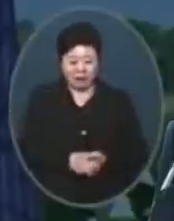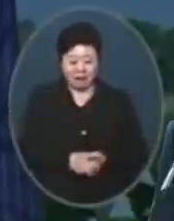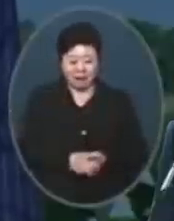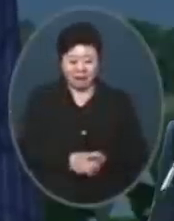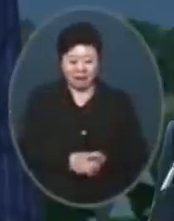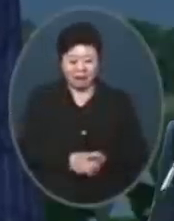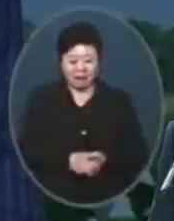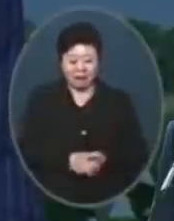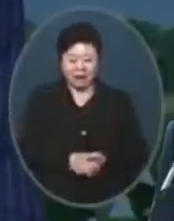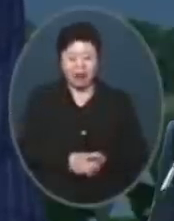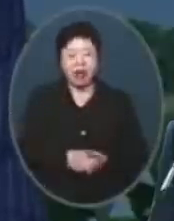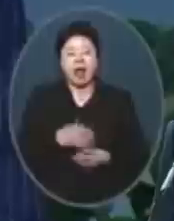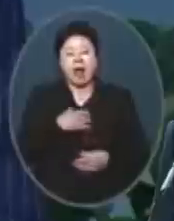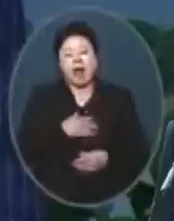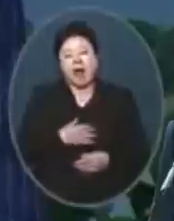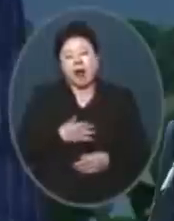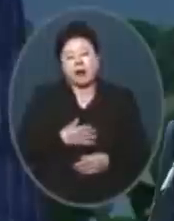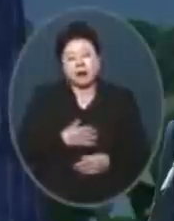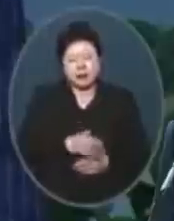버렸어요. 낭패났어요.